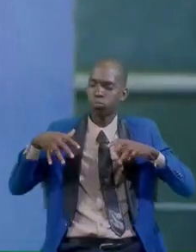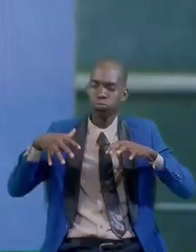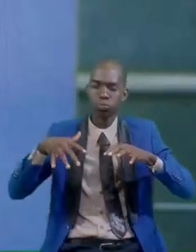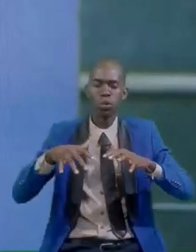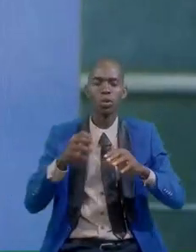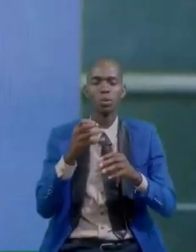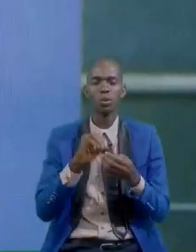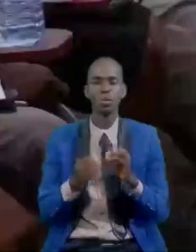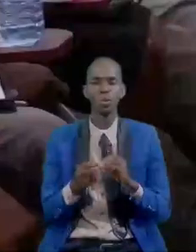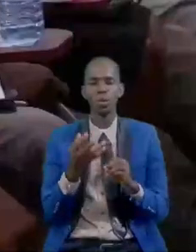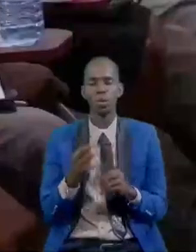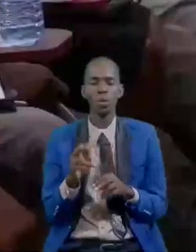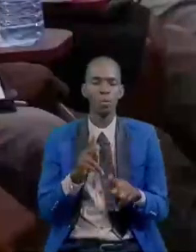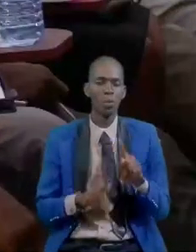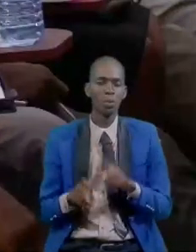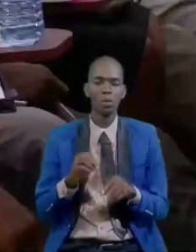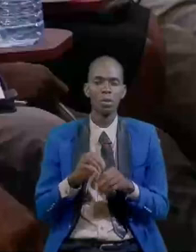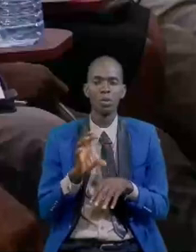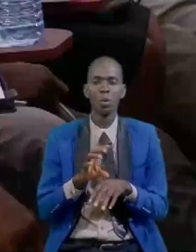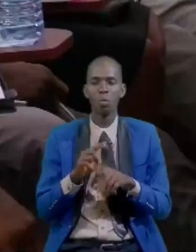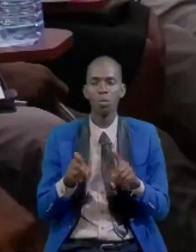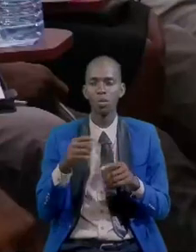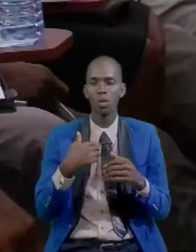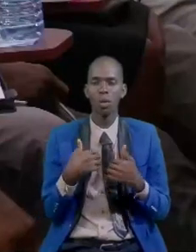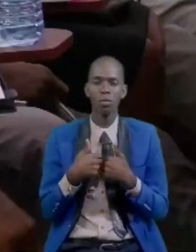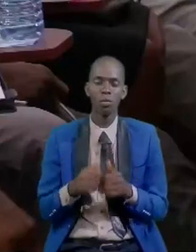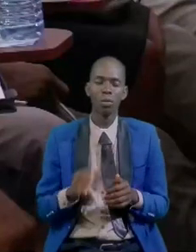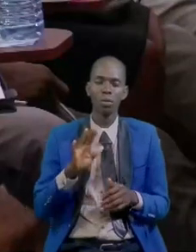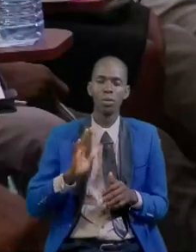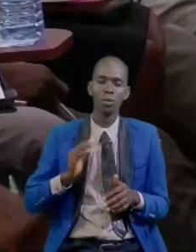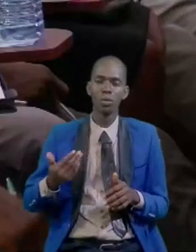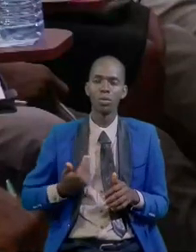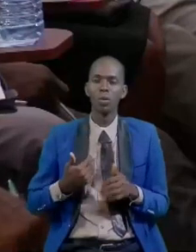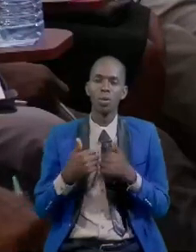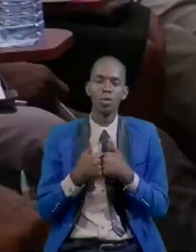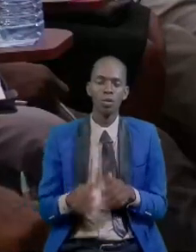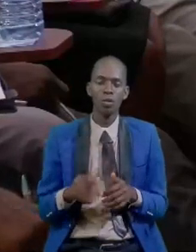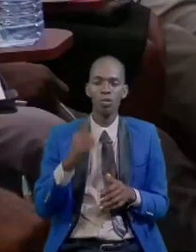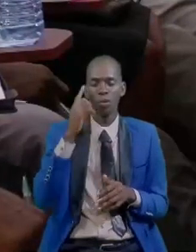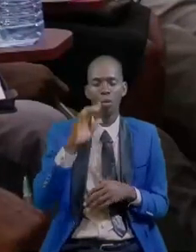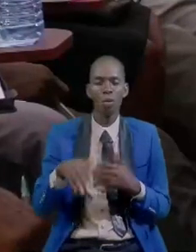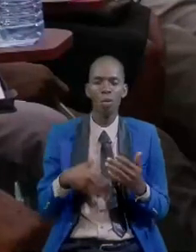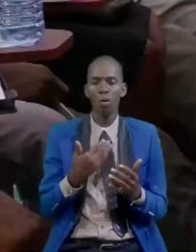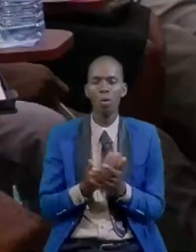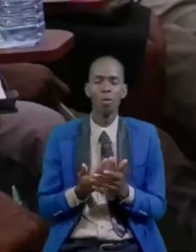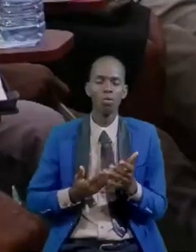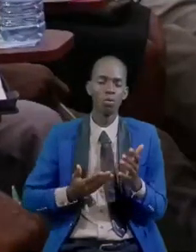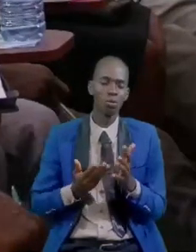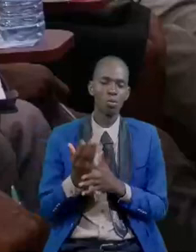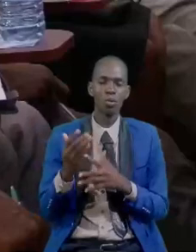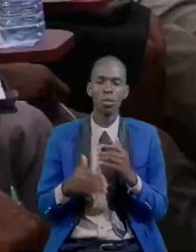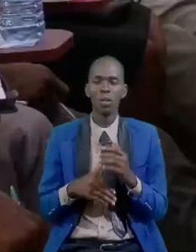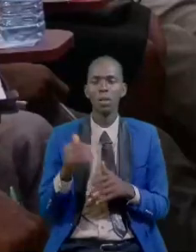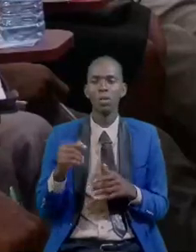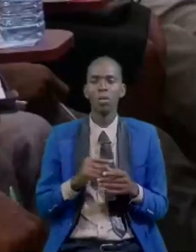Tu perdras ton âme. Tu es déjà même perdu pour l'éternité. Quand tu vas